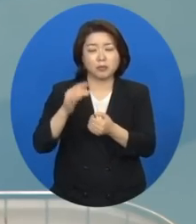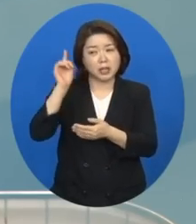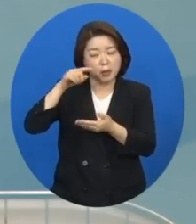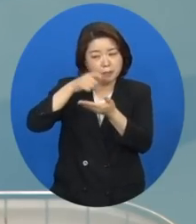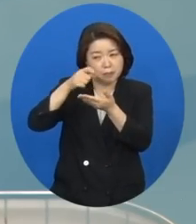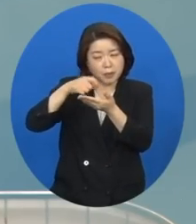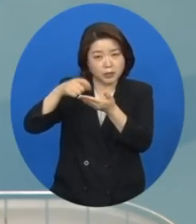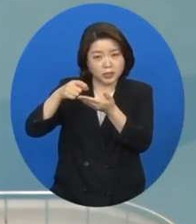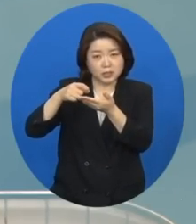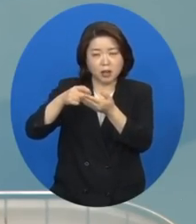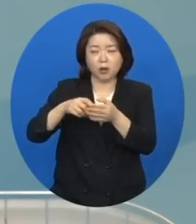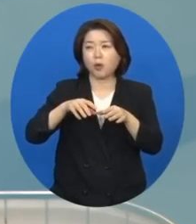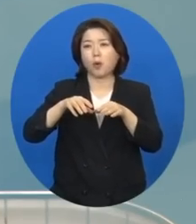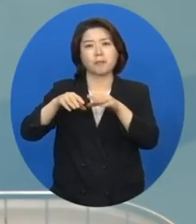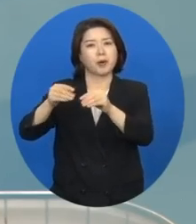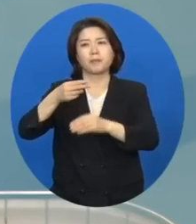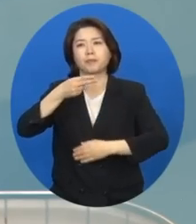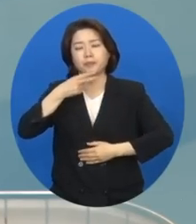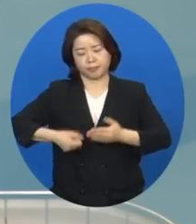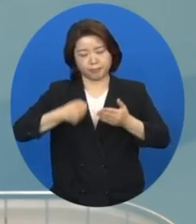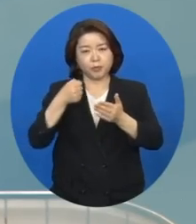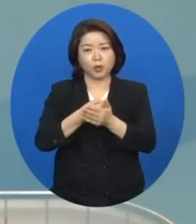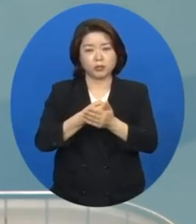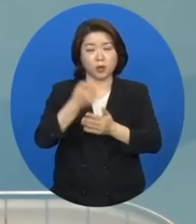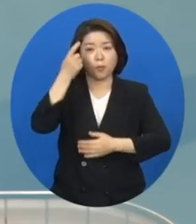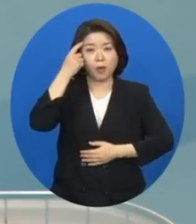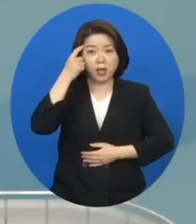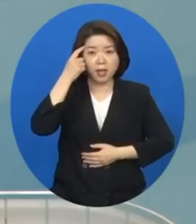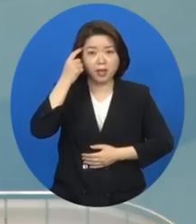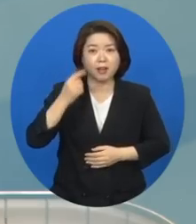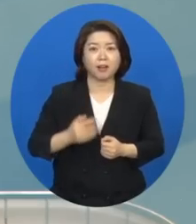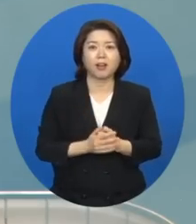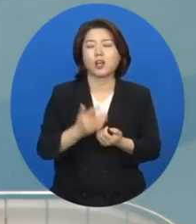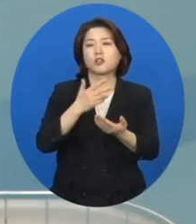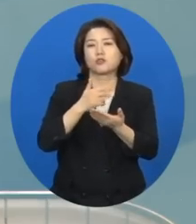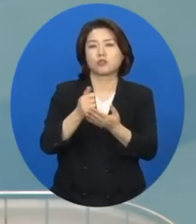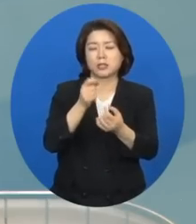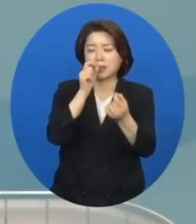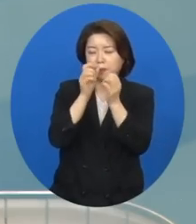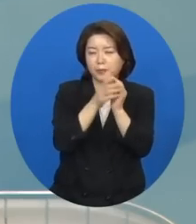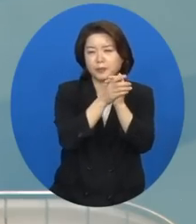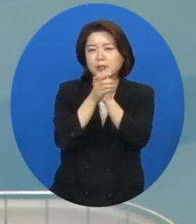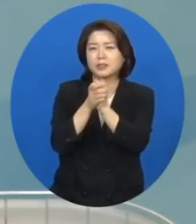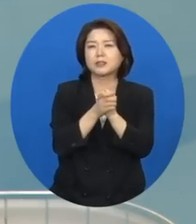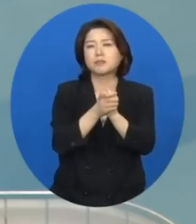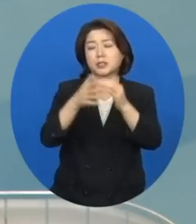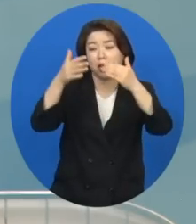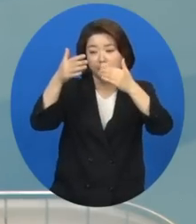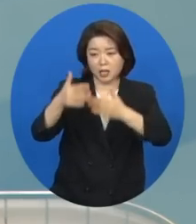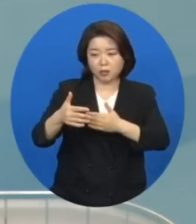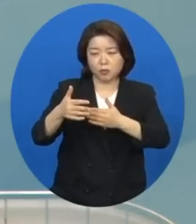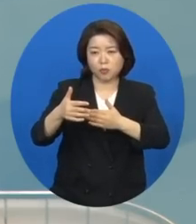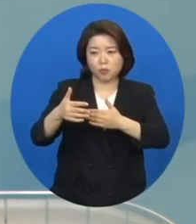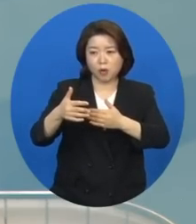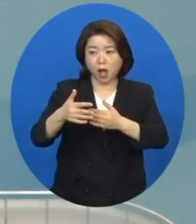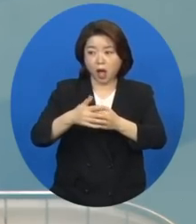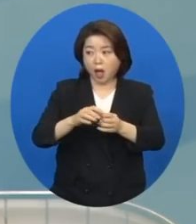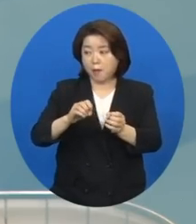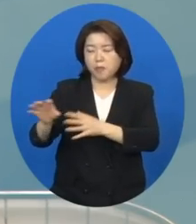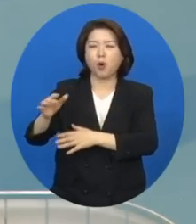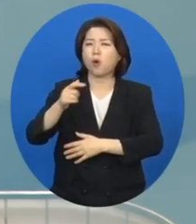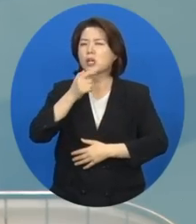쓰는 것을 제가 멈추지 않기로 결정했습니다. 이유는요, 주님과의 친밀한 관계를 놓치기 싫었기